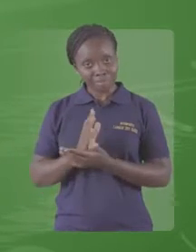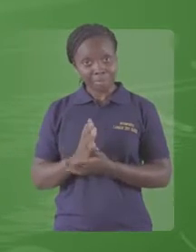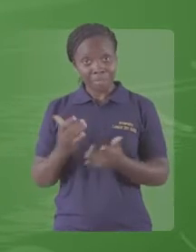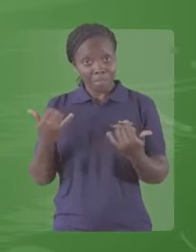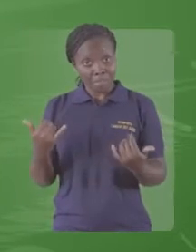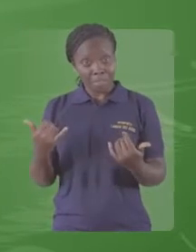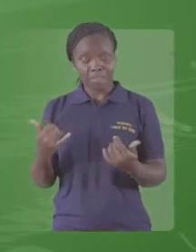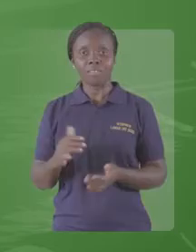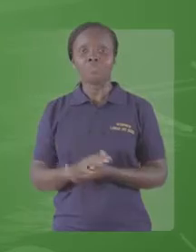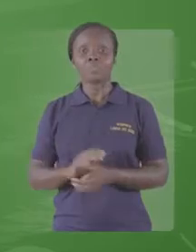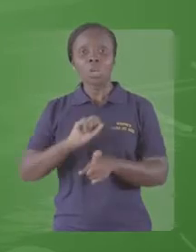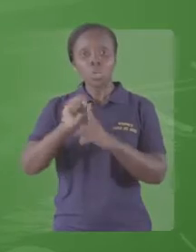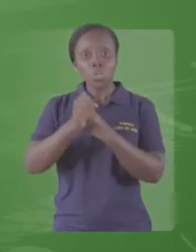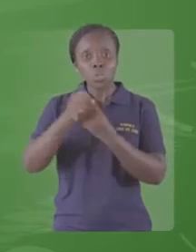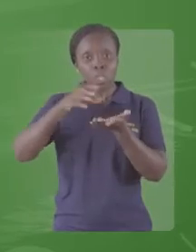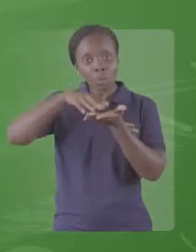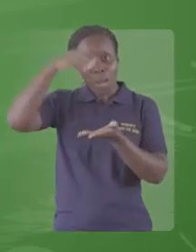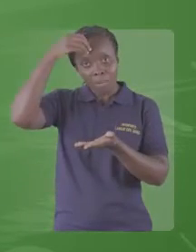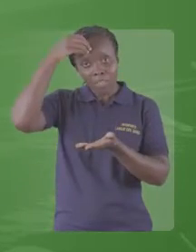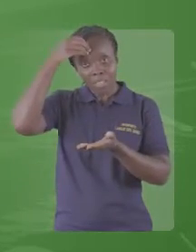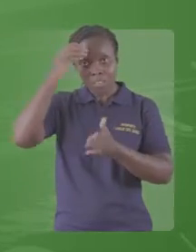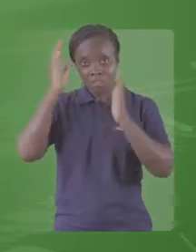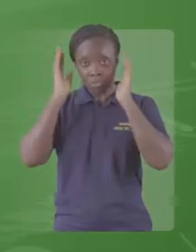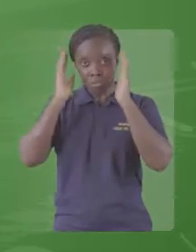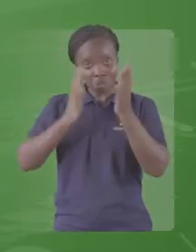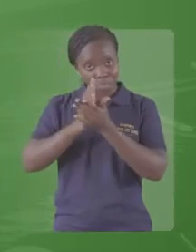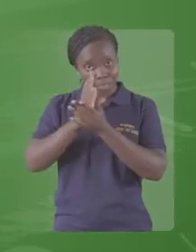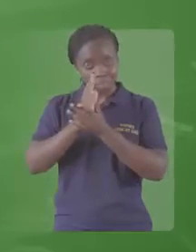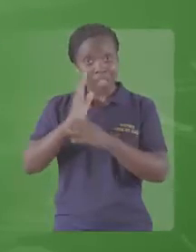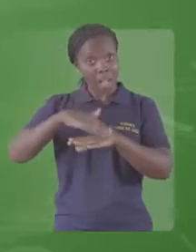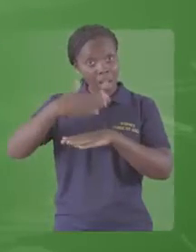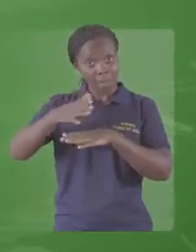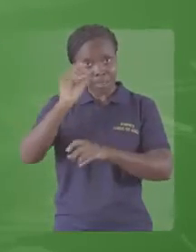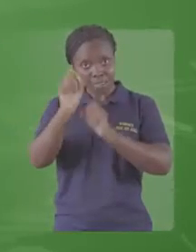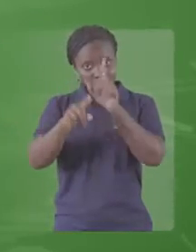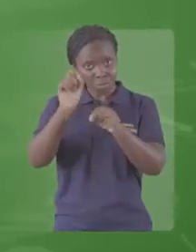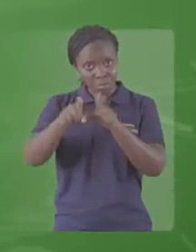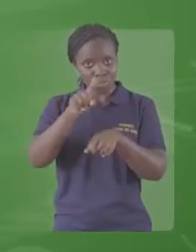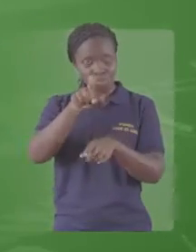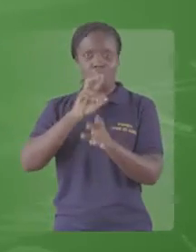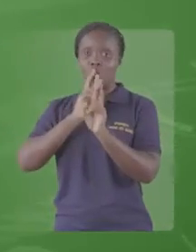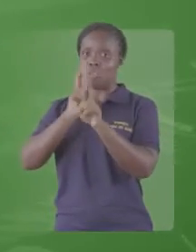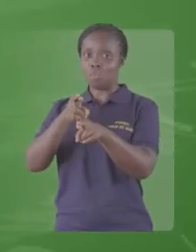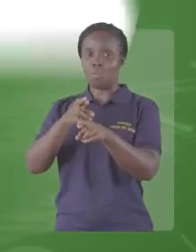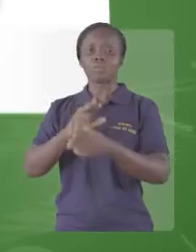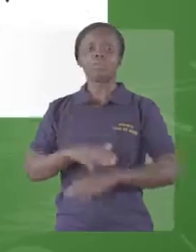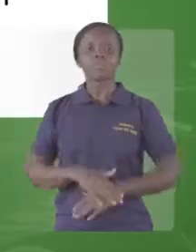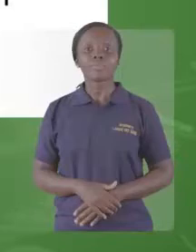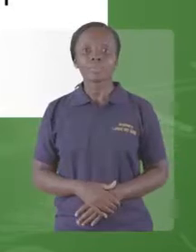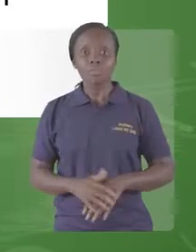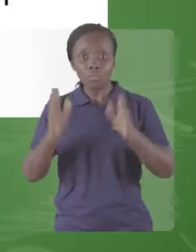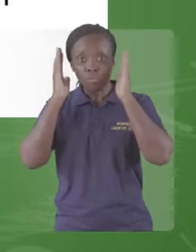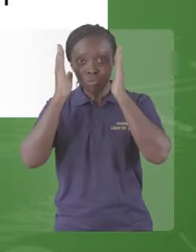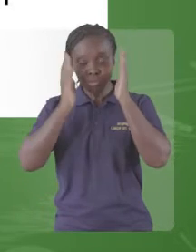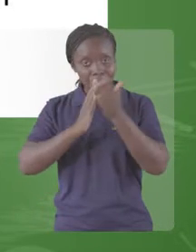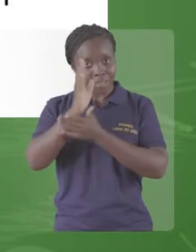Je vais lire une situation d'apprentissage et après, vous allez répondre aux questions de compréhension.